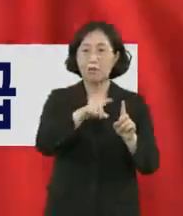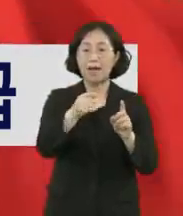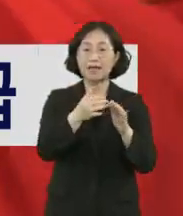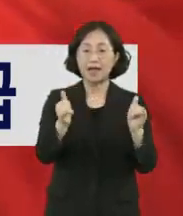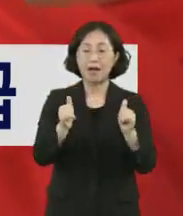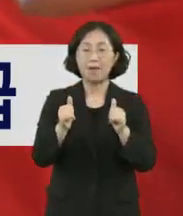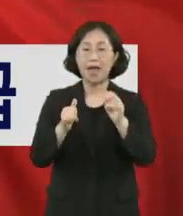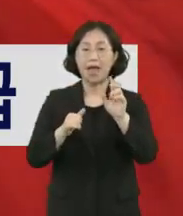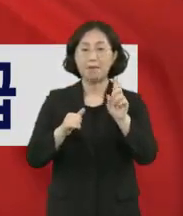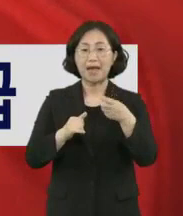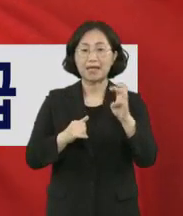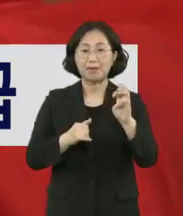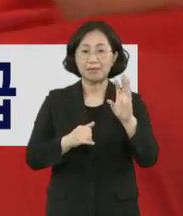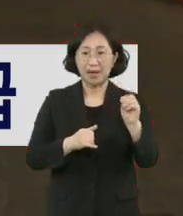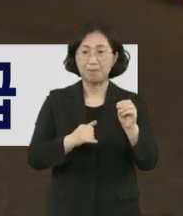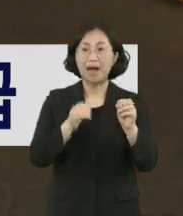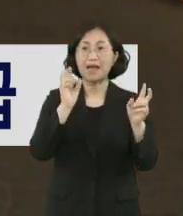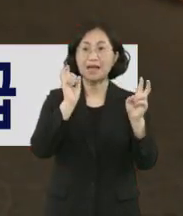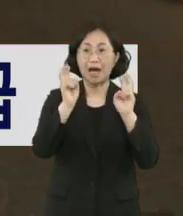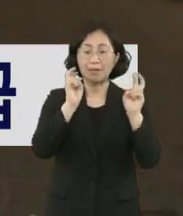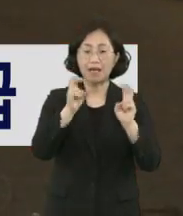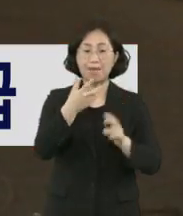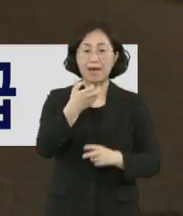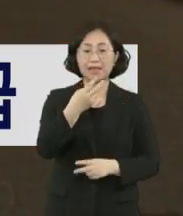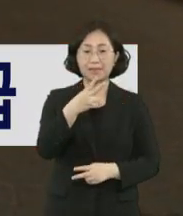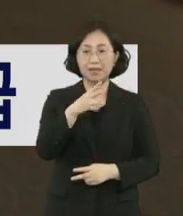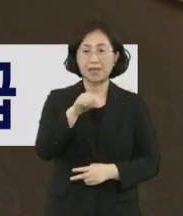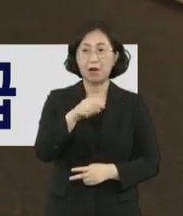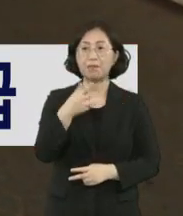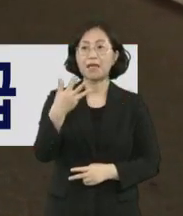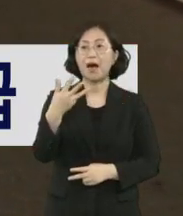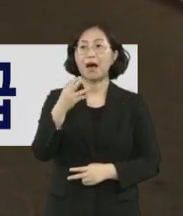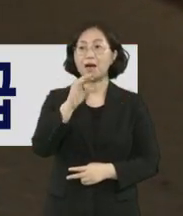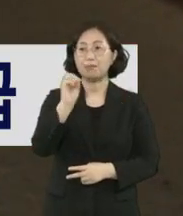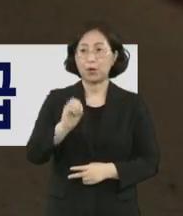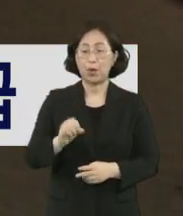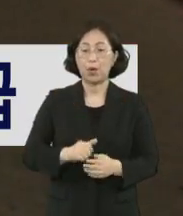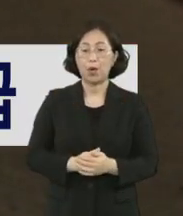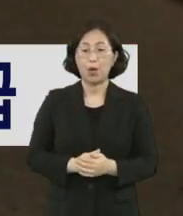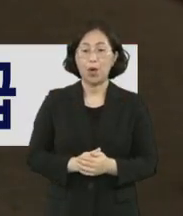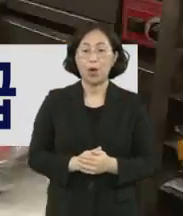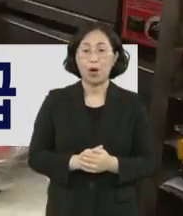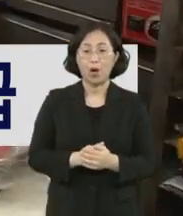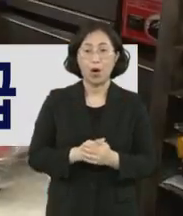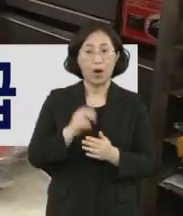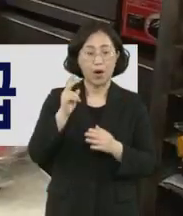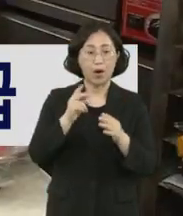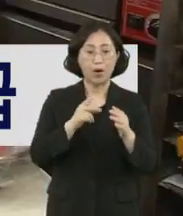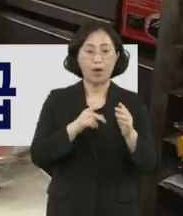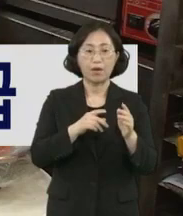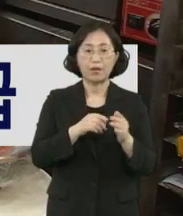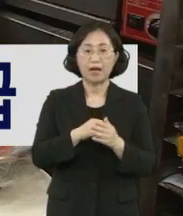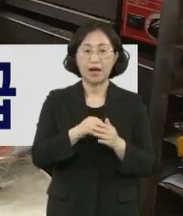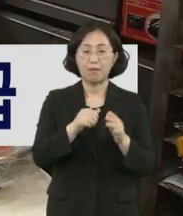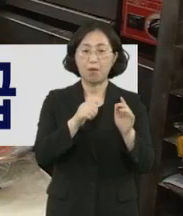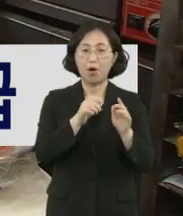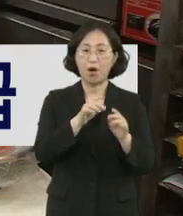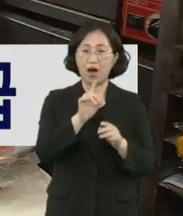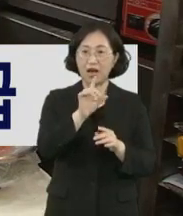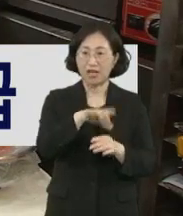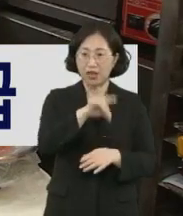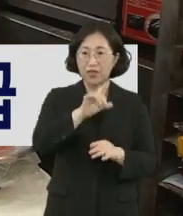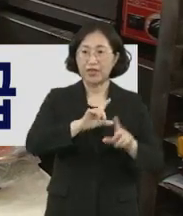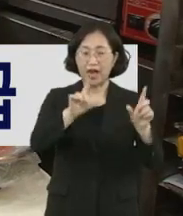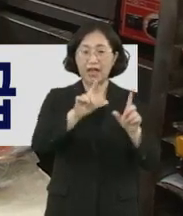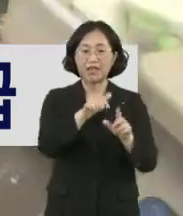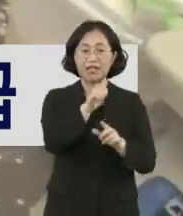대상 133만 4천 개 사업체의 80.4%입니다. 지원 첫날과 둘째 날은 사업자 번호 끝자리를